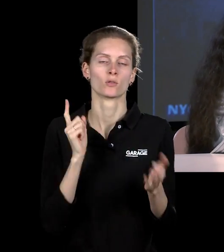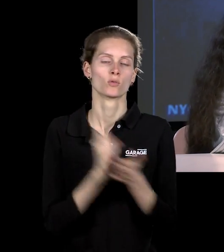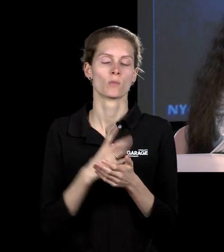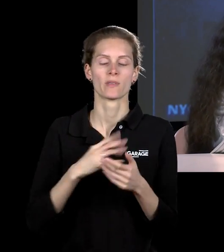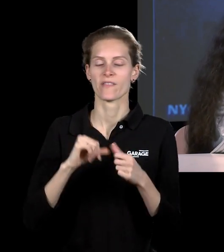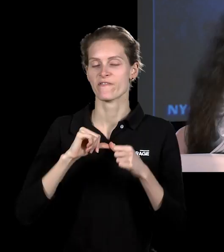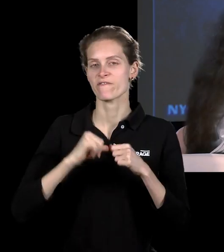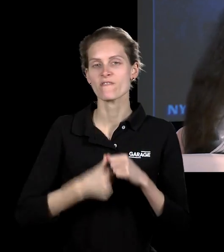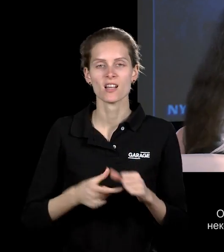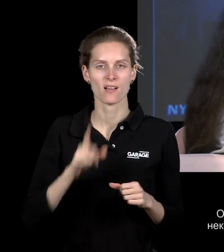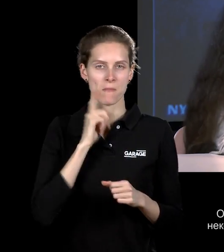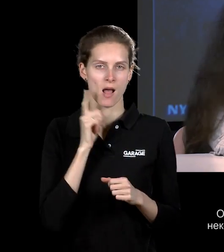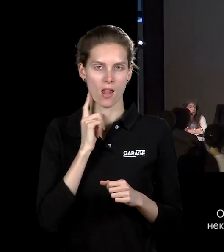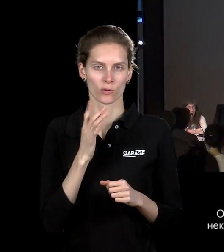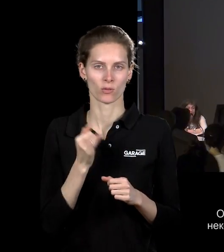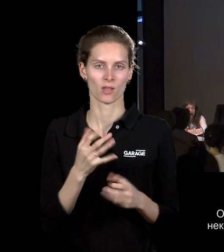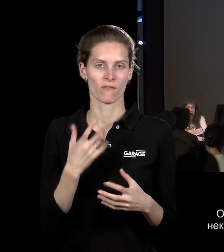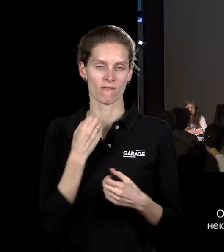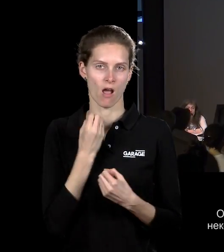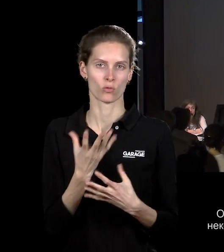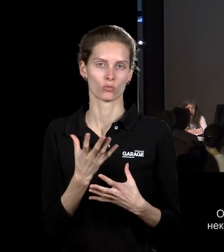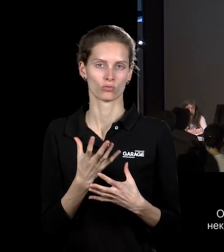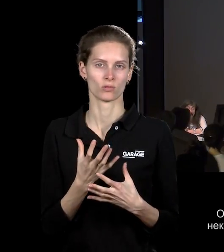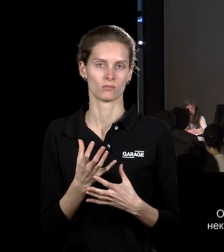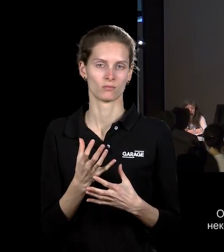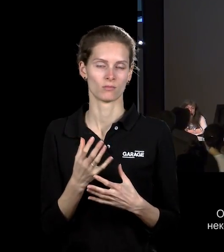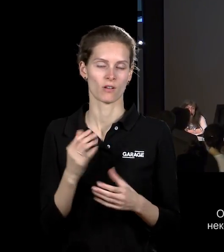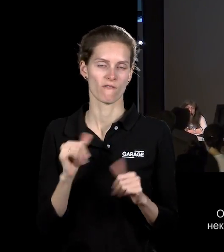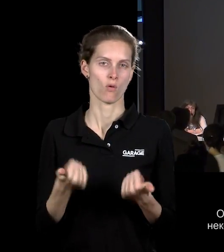хорошей форме. Ему это не устраивало, вот, поэтому он